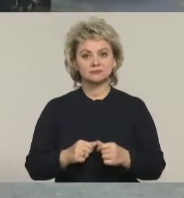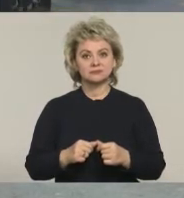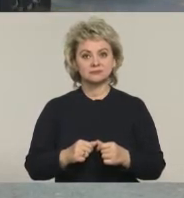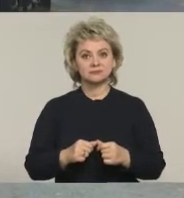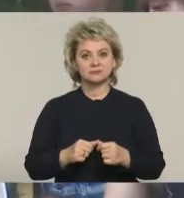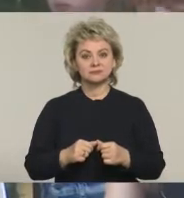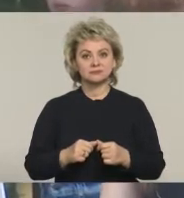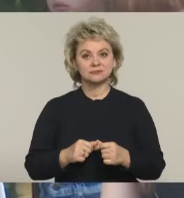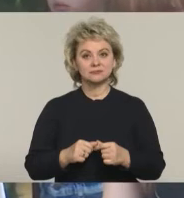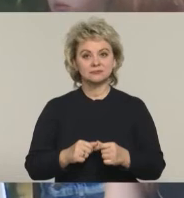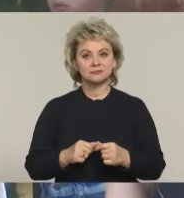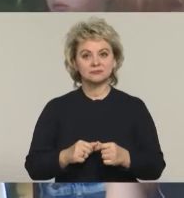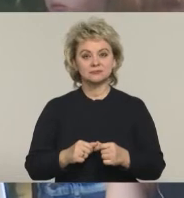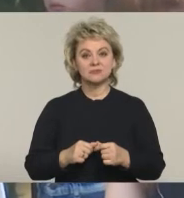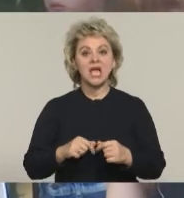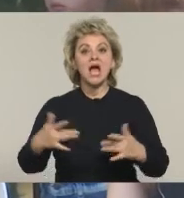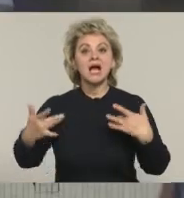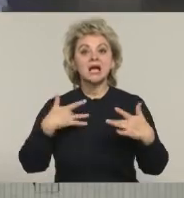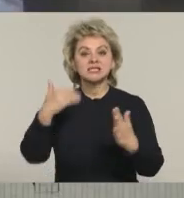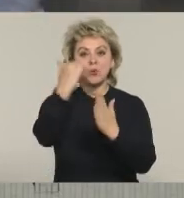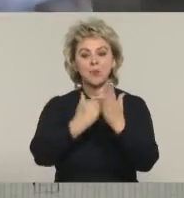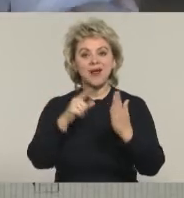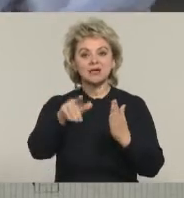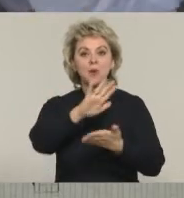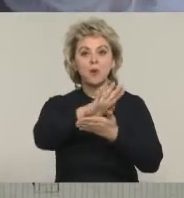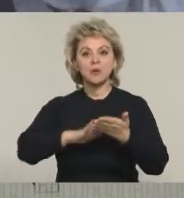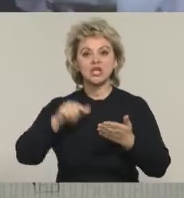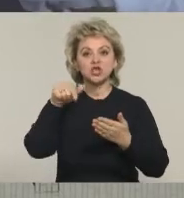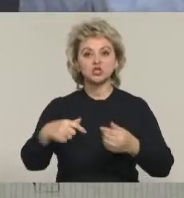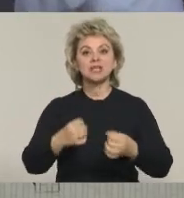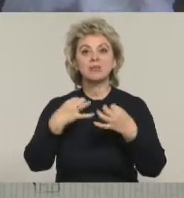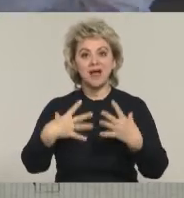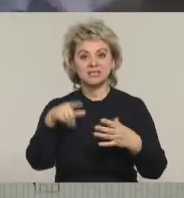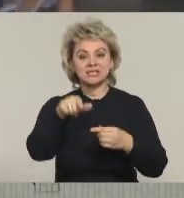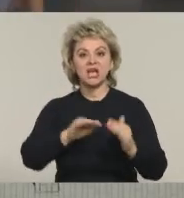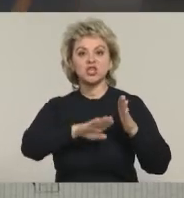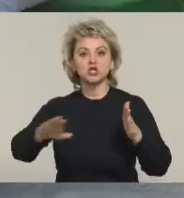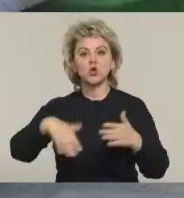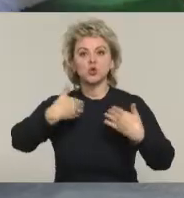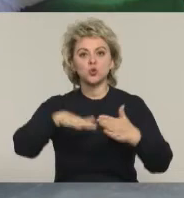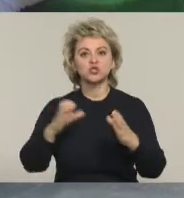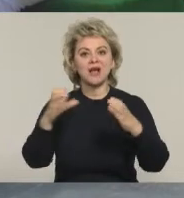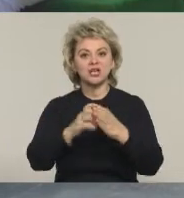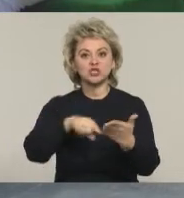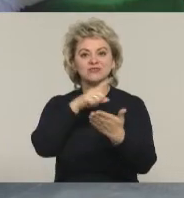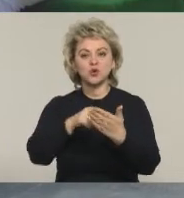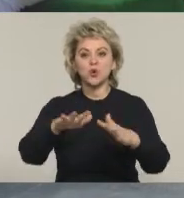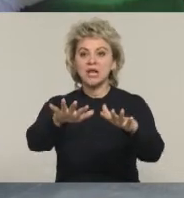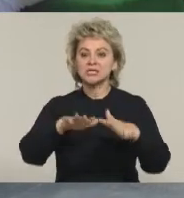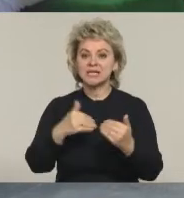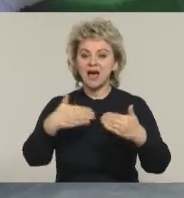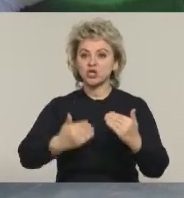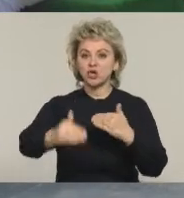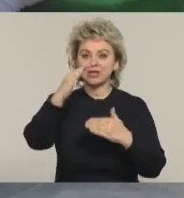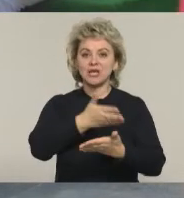неверие царства. Концертная программа – продолжение торжества. На сцене лучшие коллективы города. В зале под открытым